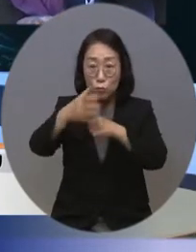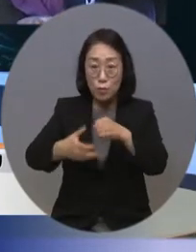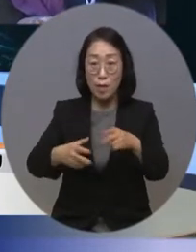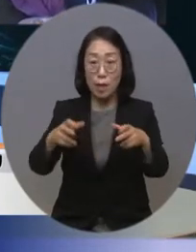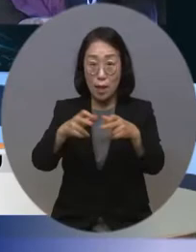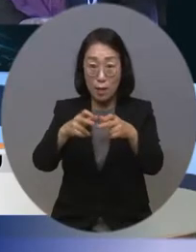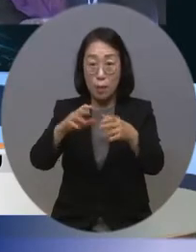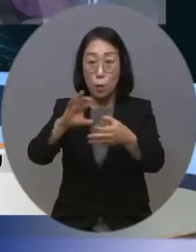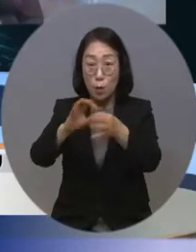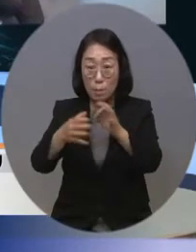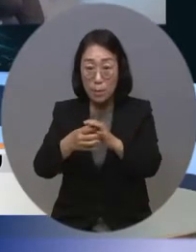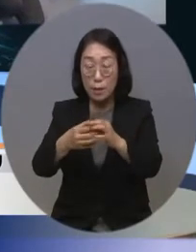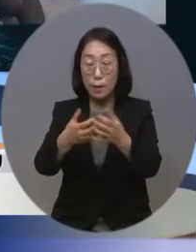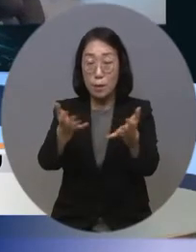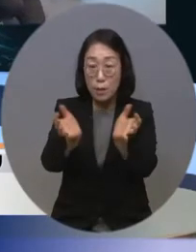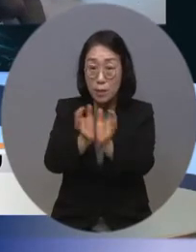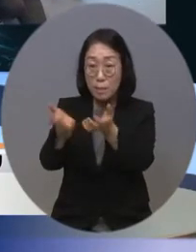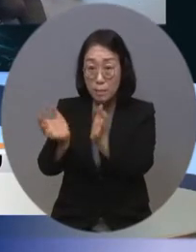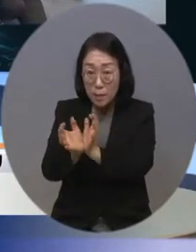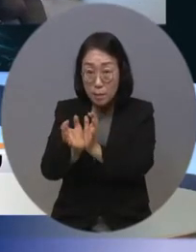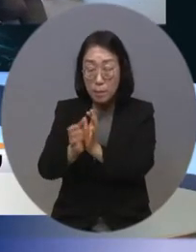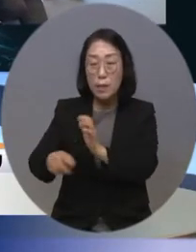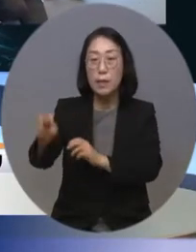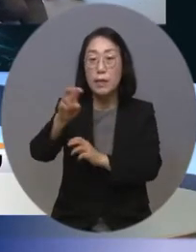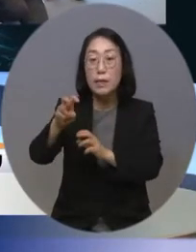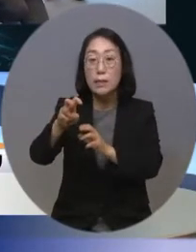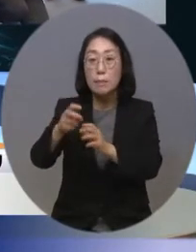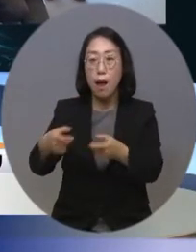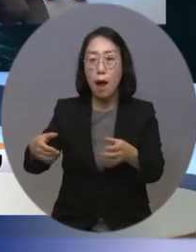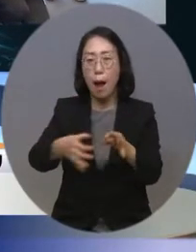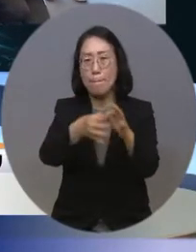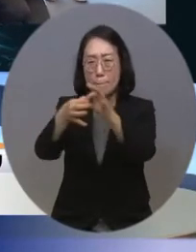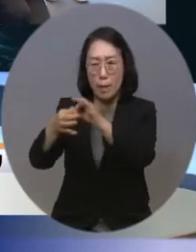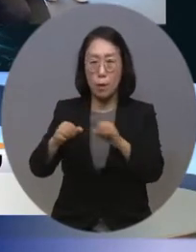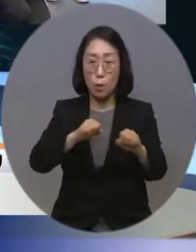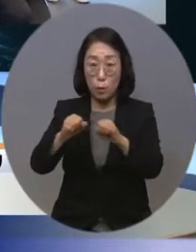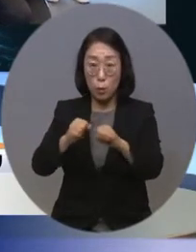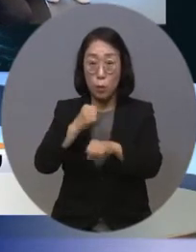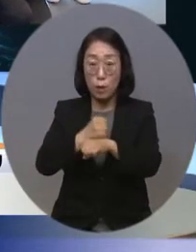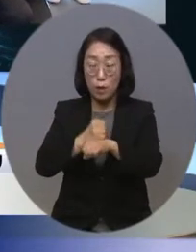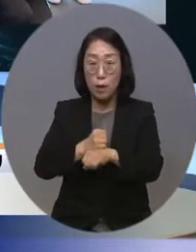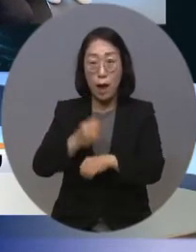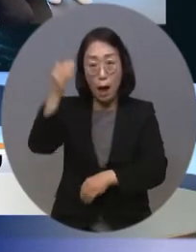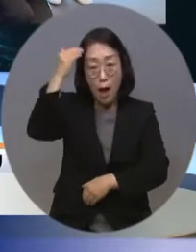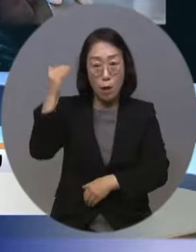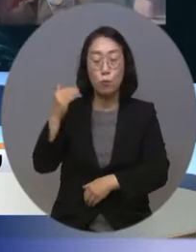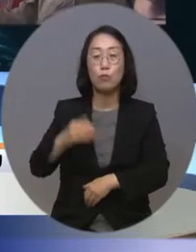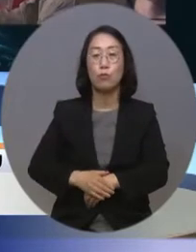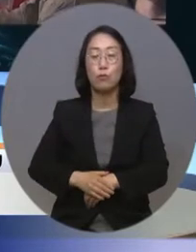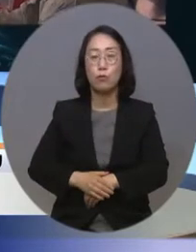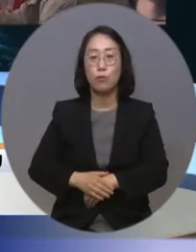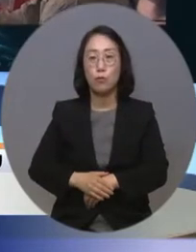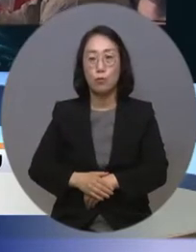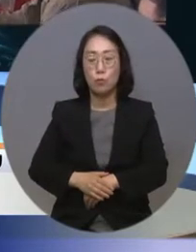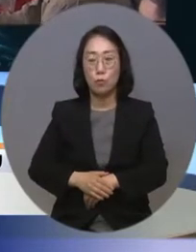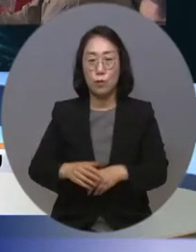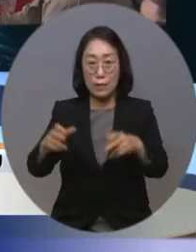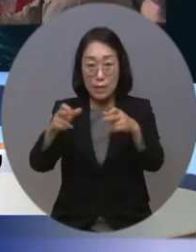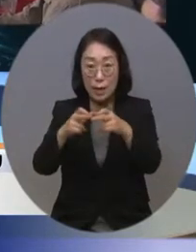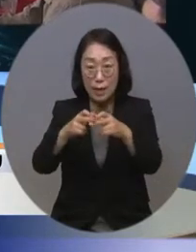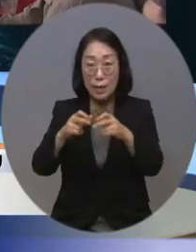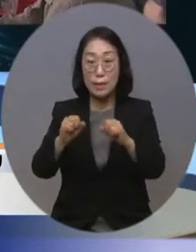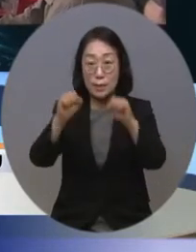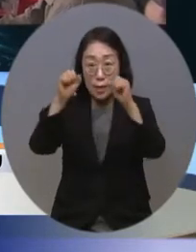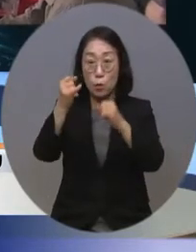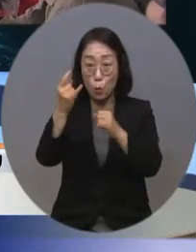국제 비정부기관이 주관하는 인권운동인데요. 대한장애인체육회도 스포츠를 통한 캠페인 확산에